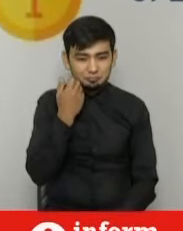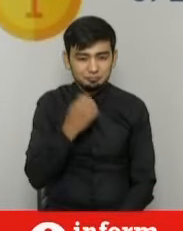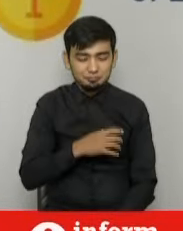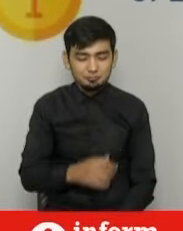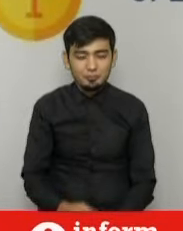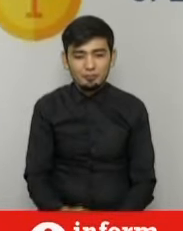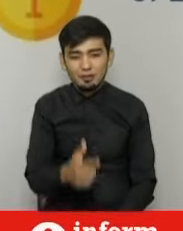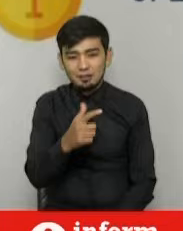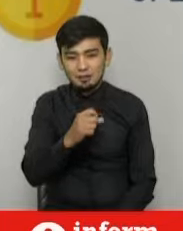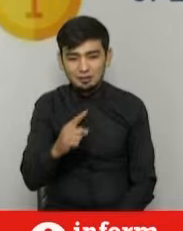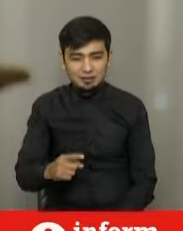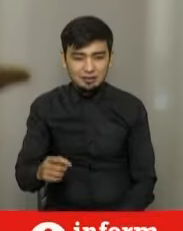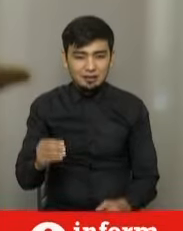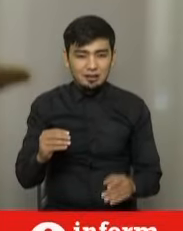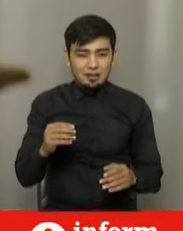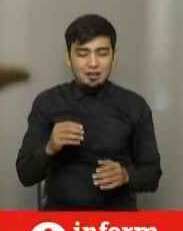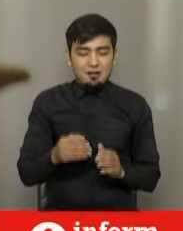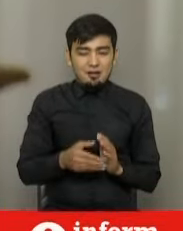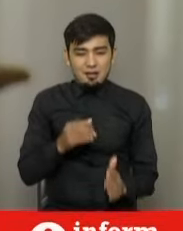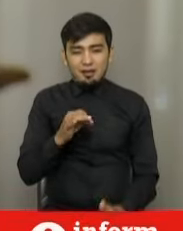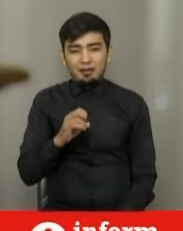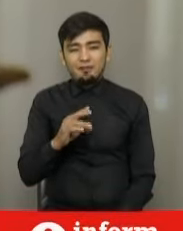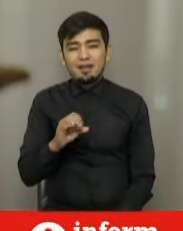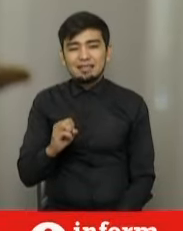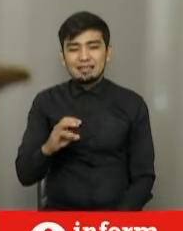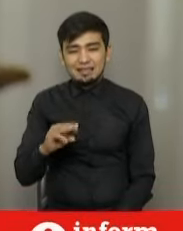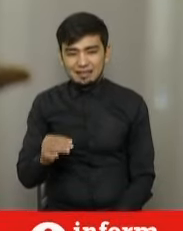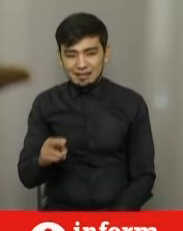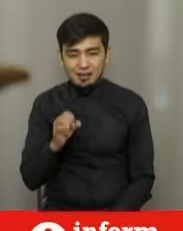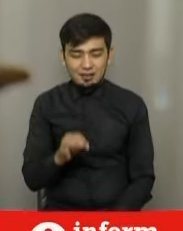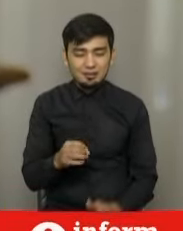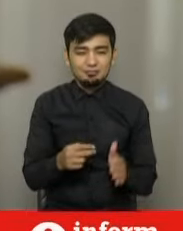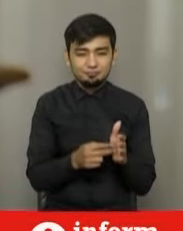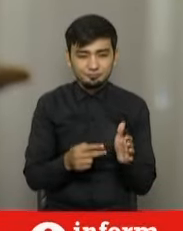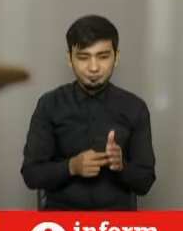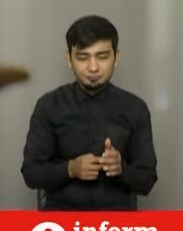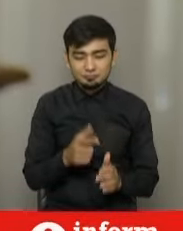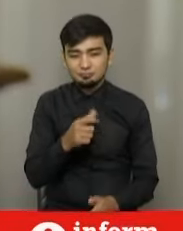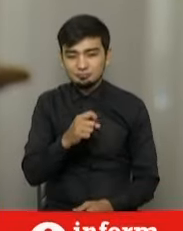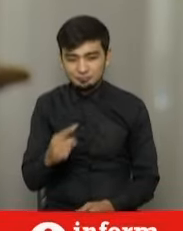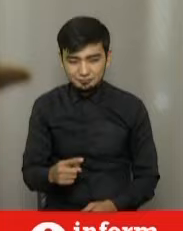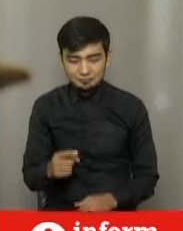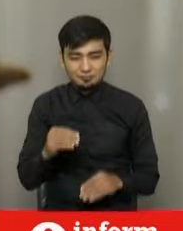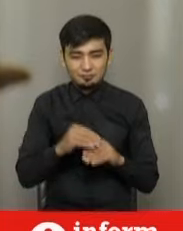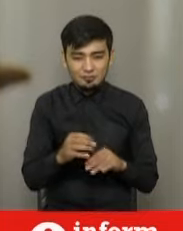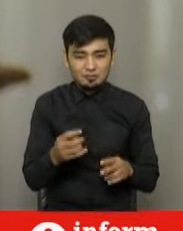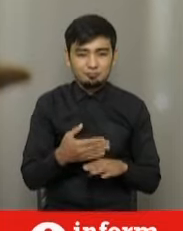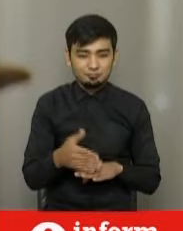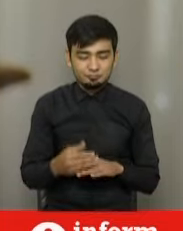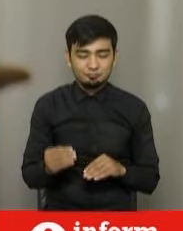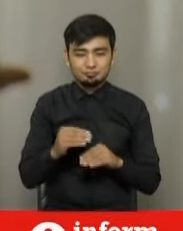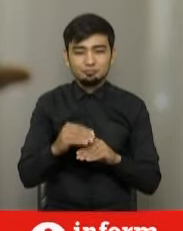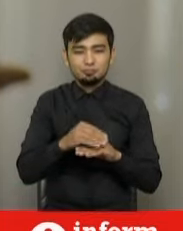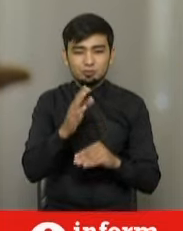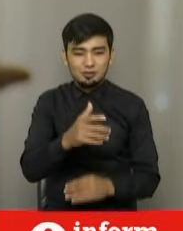государства в целях привлечения инвестиций в Газовую отрасль и достижения себестоимости на товарный газ требуется поэтапное повышение цен на